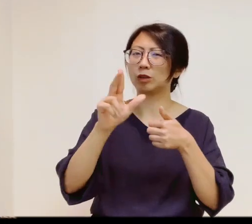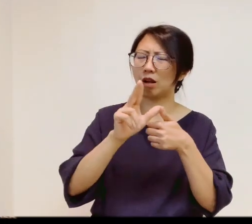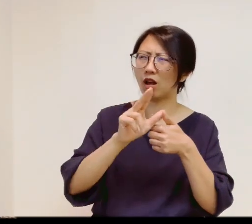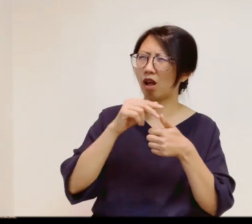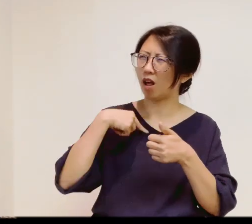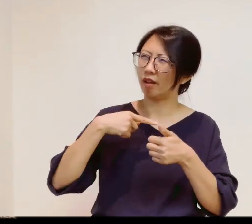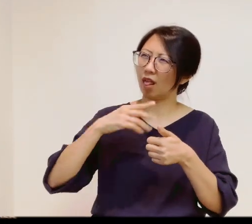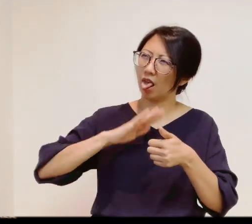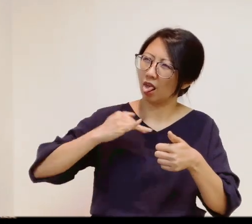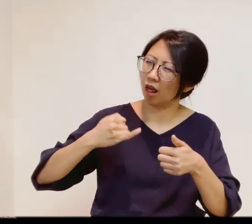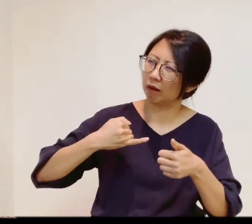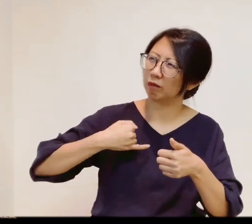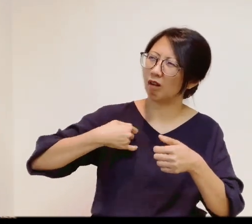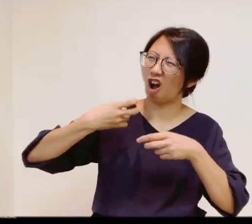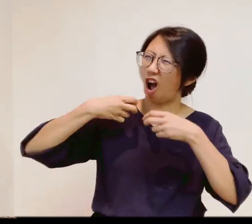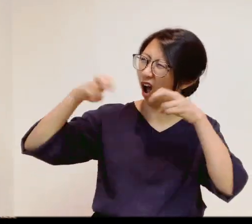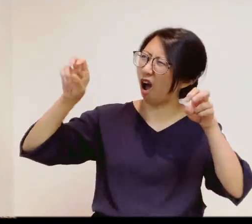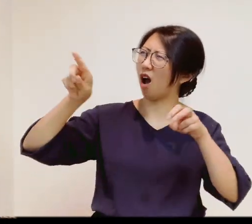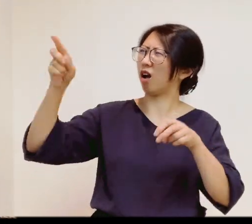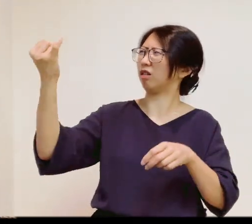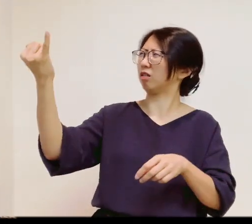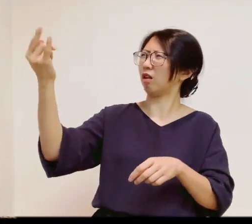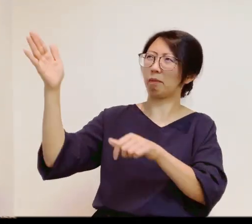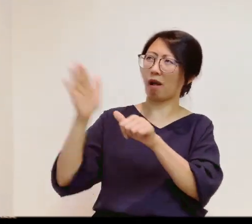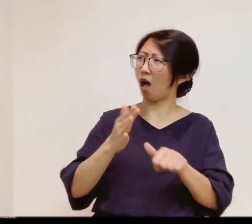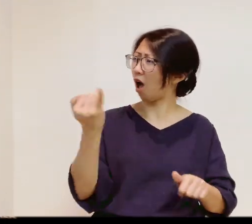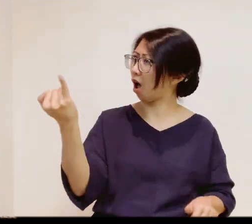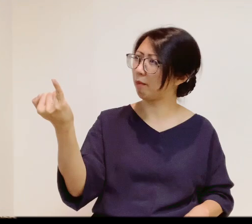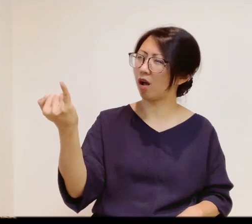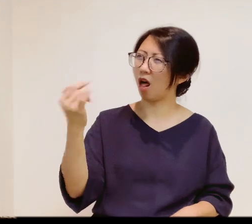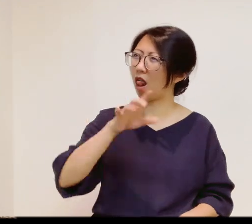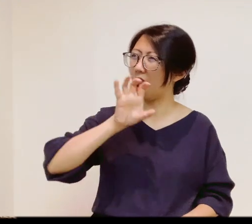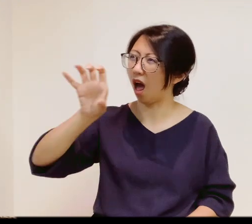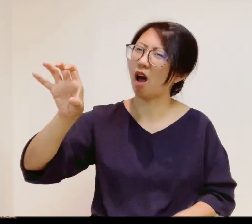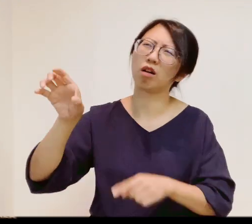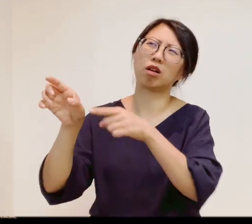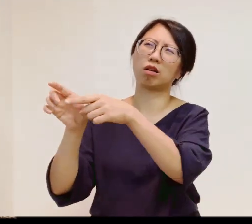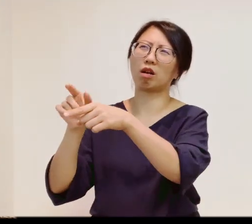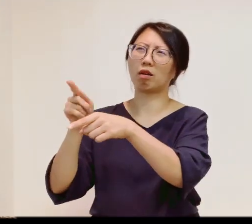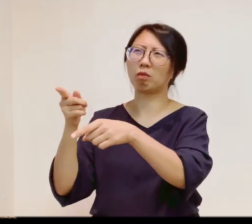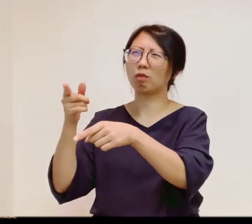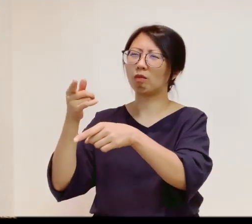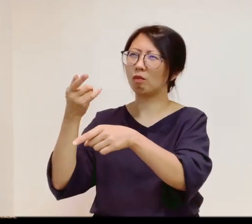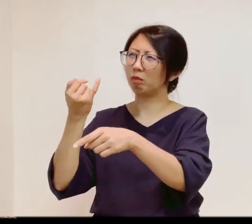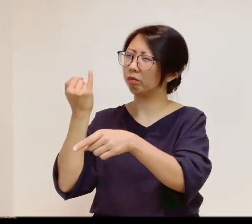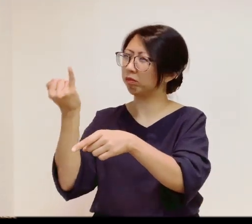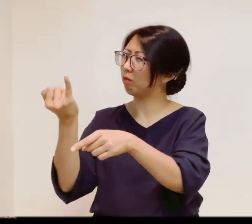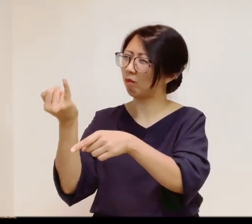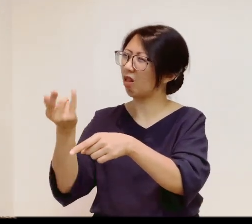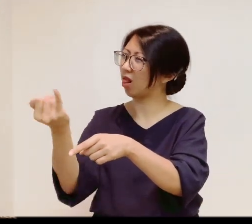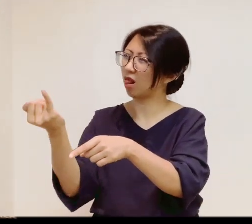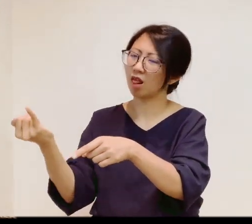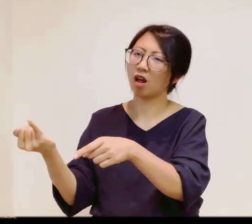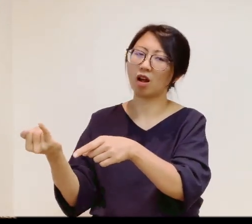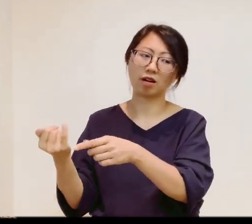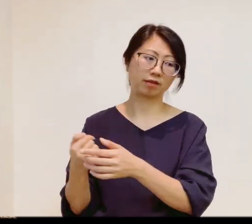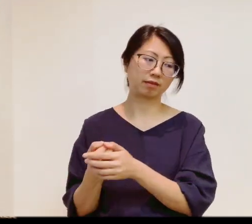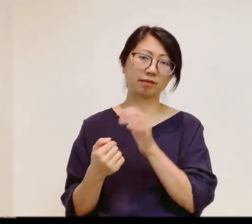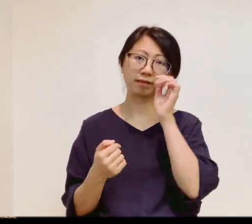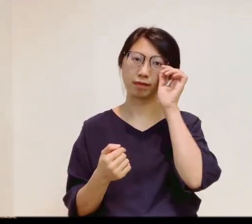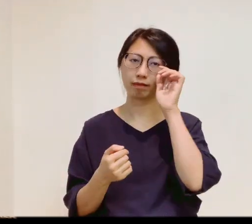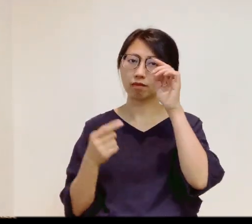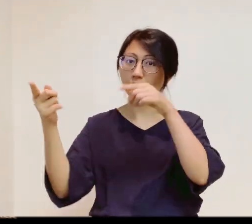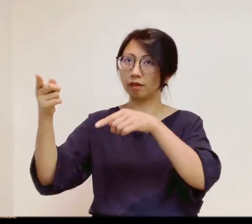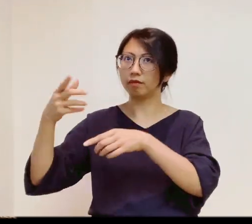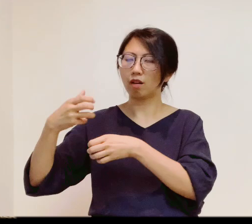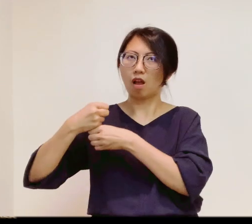大聲喝嗰個士兵啊，即係話即係你點解要咁樣做法啊？即係鬧佢話你咁無恥啊，點點點。但係嗰個士兵咧，結果